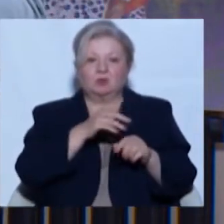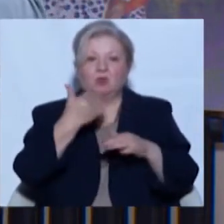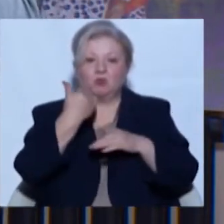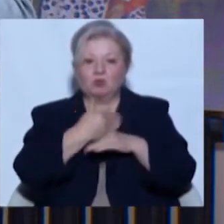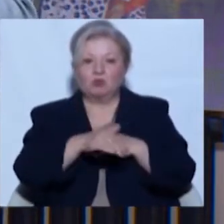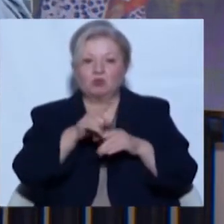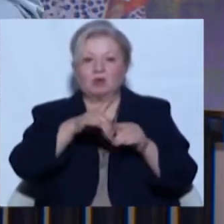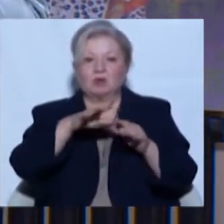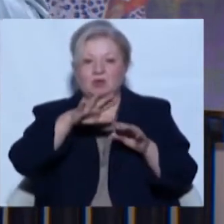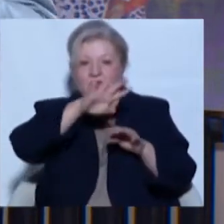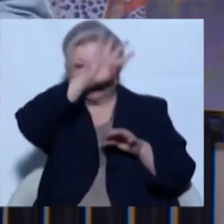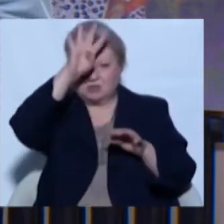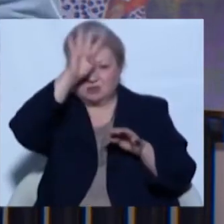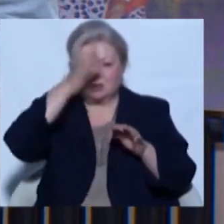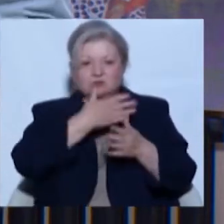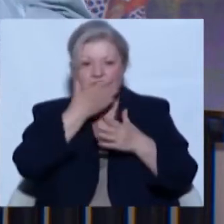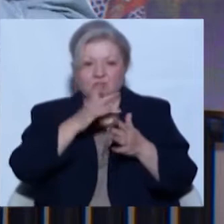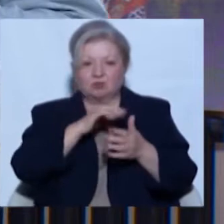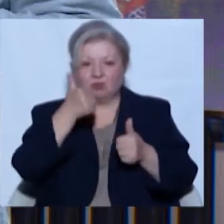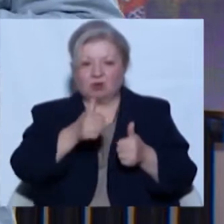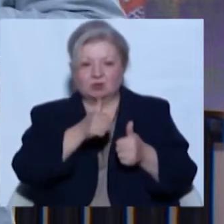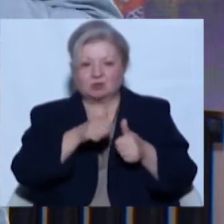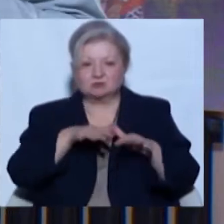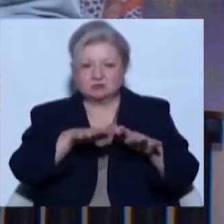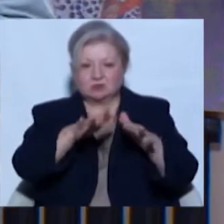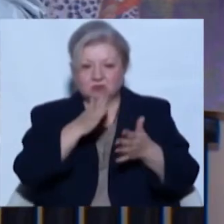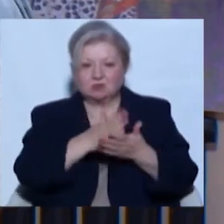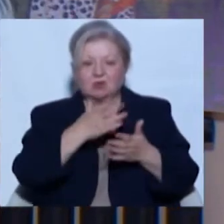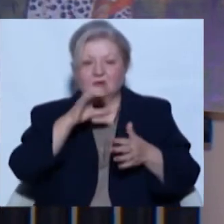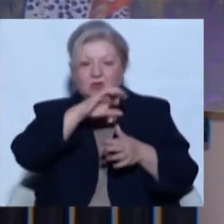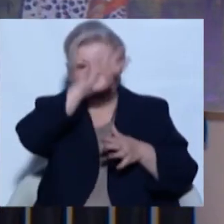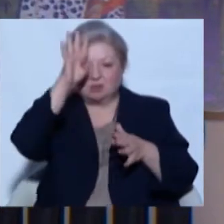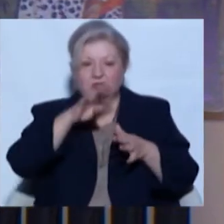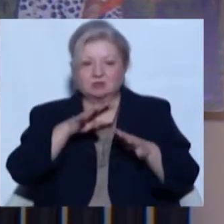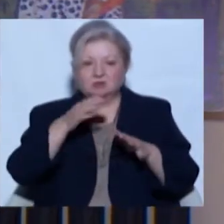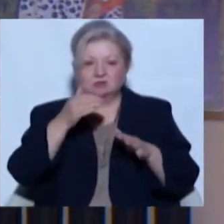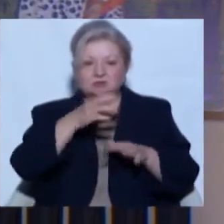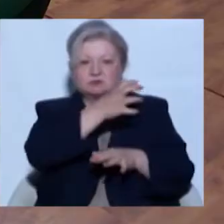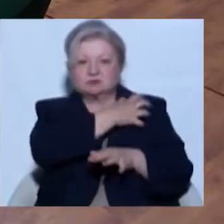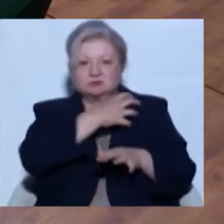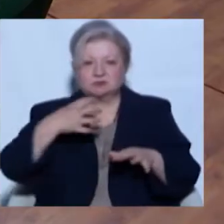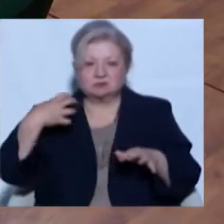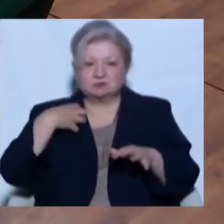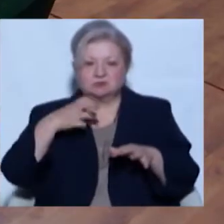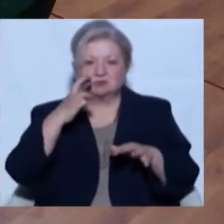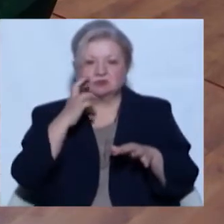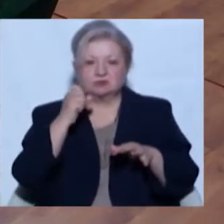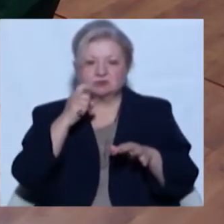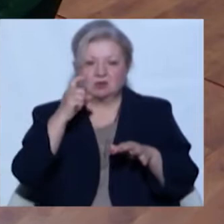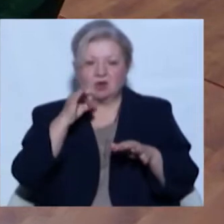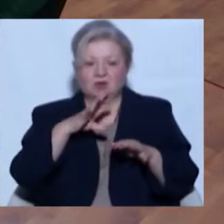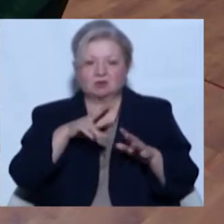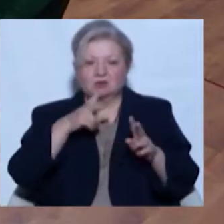უკვე არც ირანში იყო მცლად კარგად საქმე და ირანის შაჰი გადაწყვეტს, რომ ქართულ